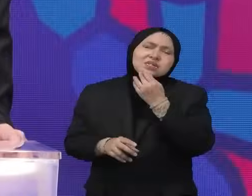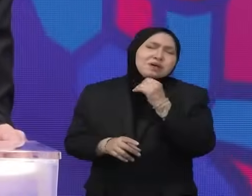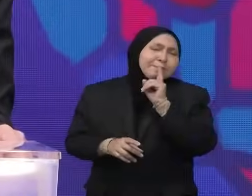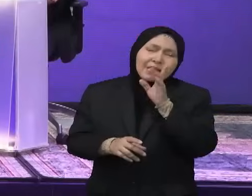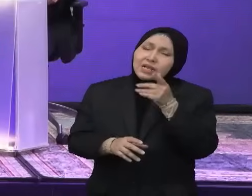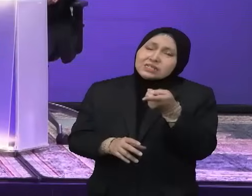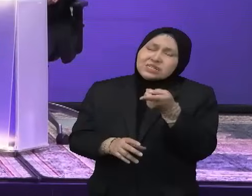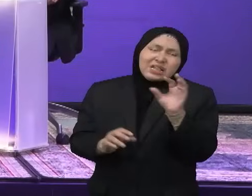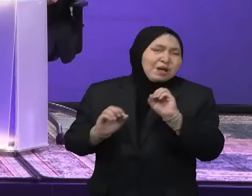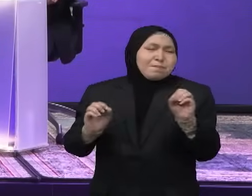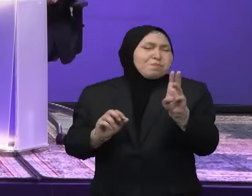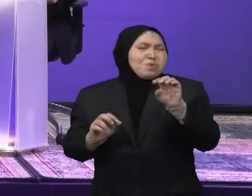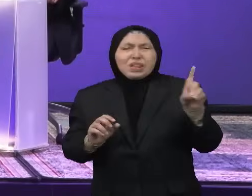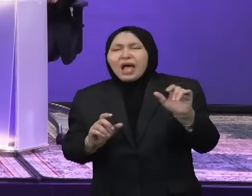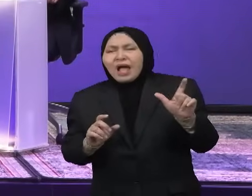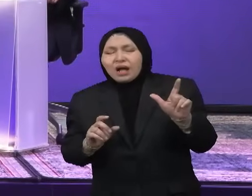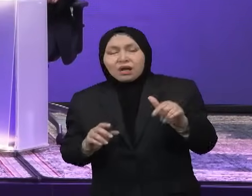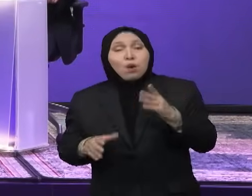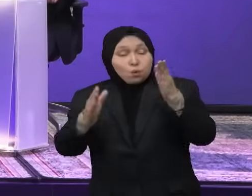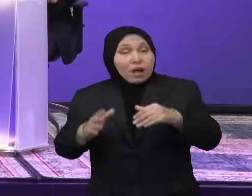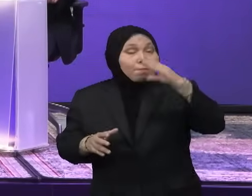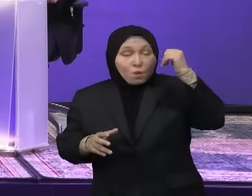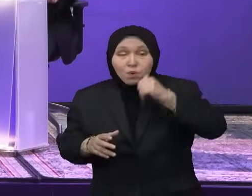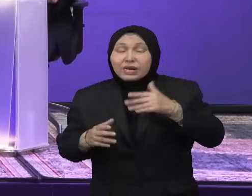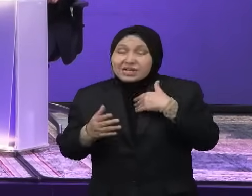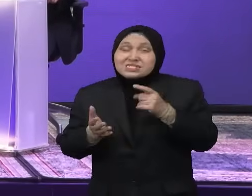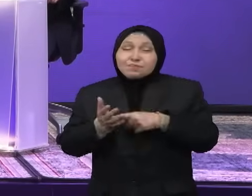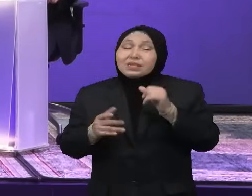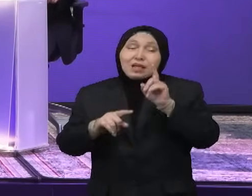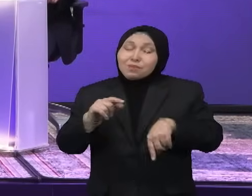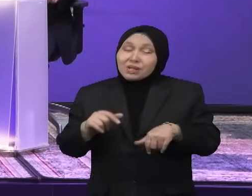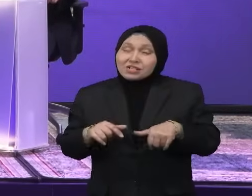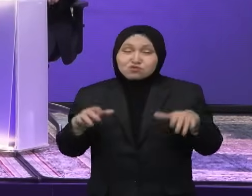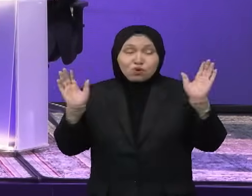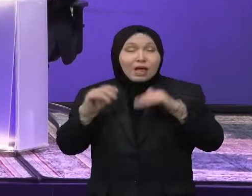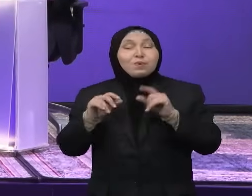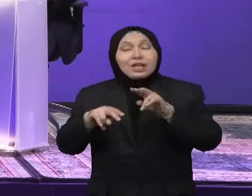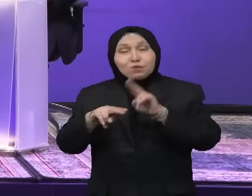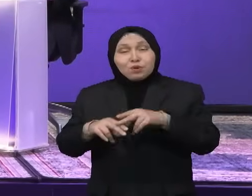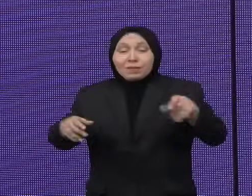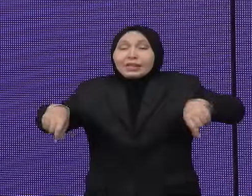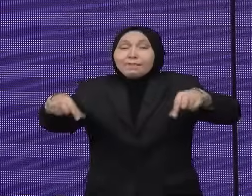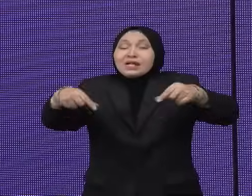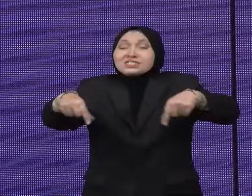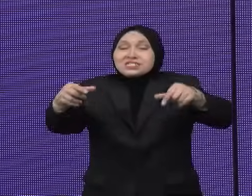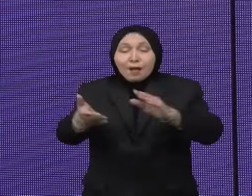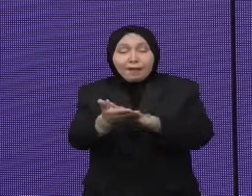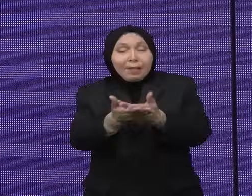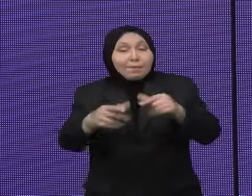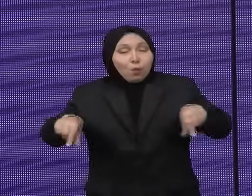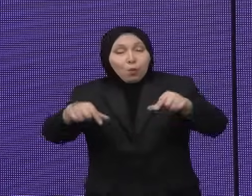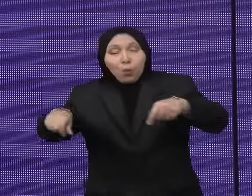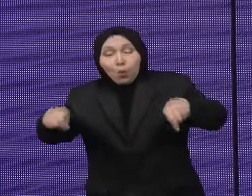sebenarnya tak ada mood lah, kan. Kalau orang perempuan adalah masa tak boleh sembahyang, dia boleh duduk kat rumah pasal nak masak sebagainya, tapi kalau orang